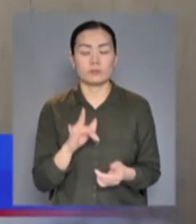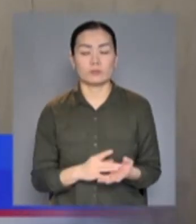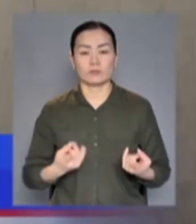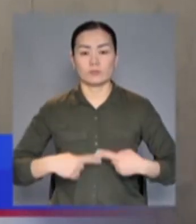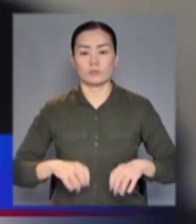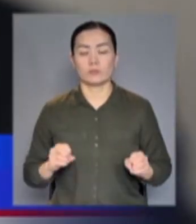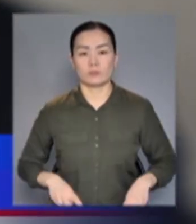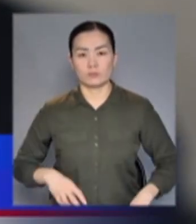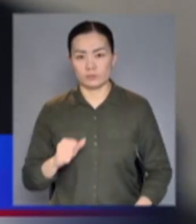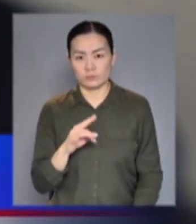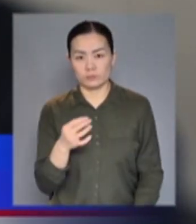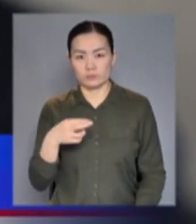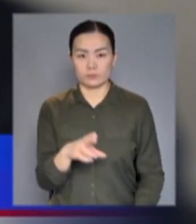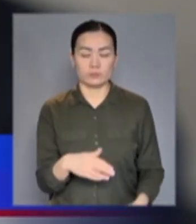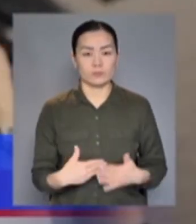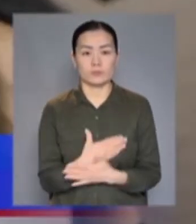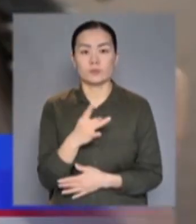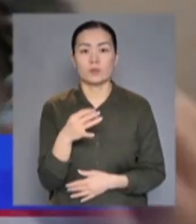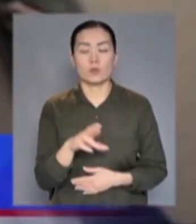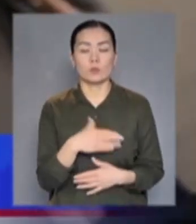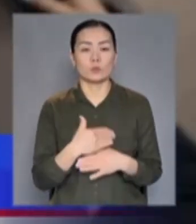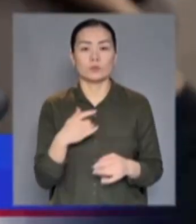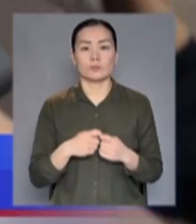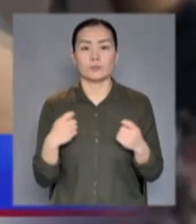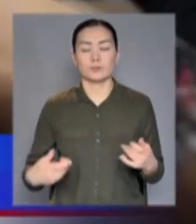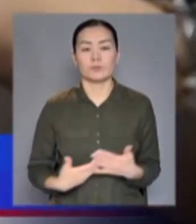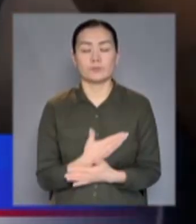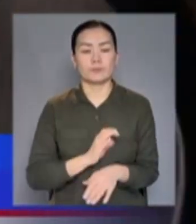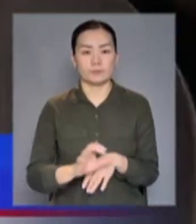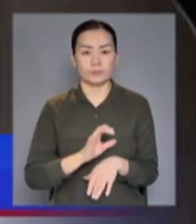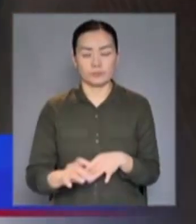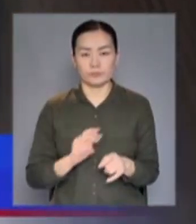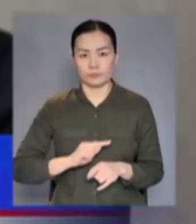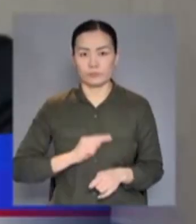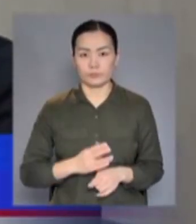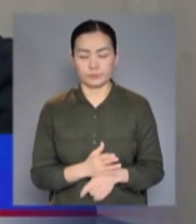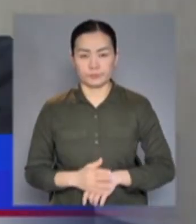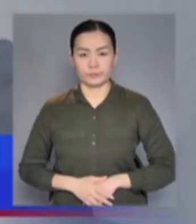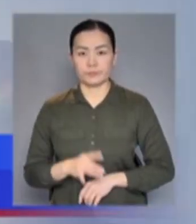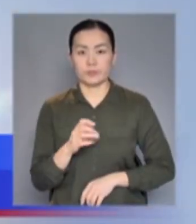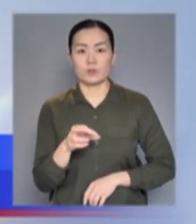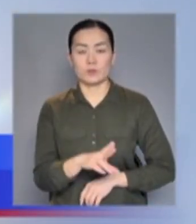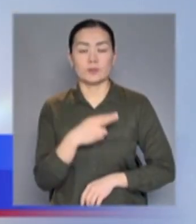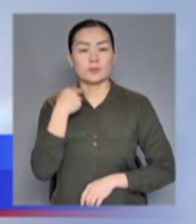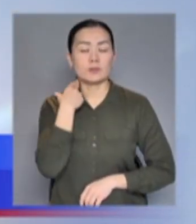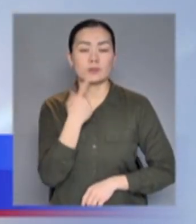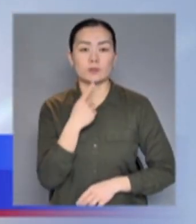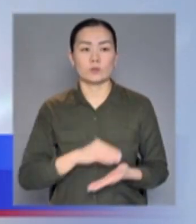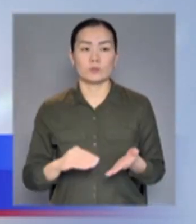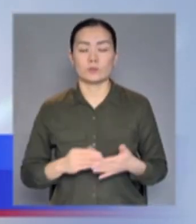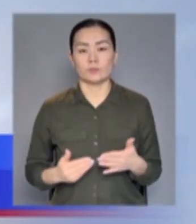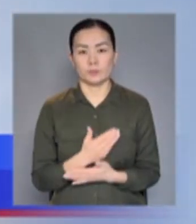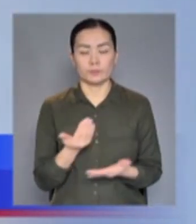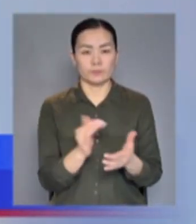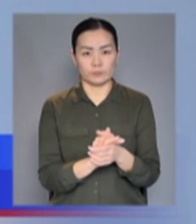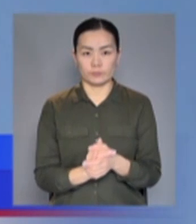филиалына қарасты Атырау радиосының жаңа радио студиясы ашылып, жаңа радио таратқышы іске қосылды. Радионың латын әліпбиіндегі жаңа